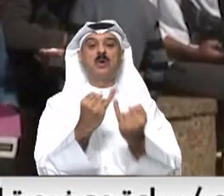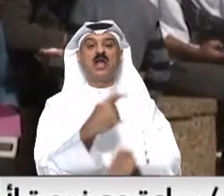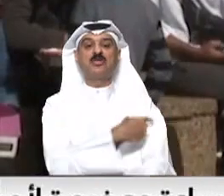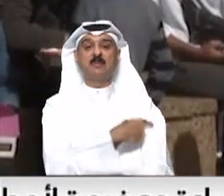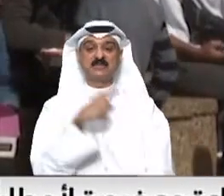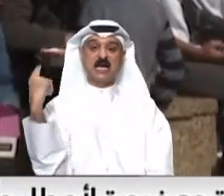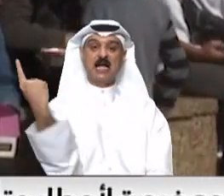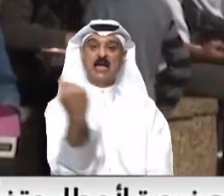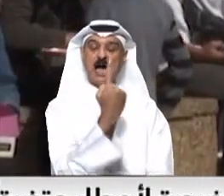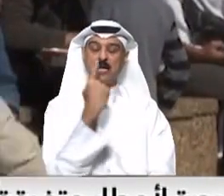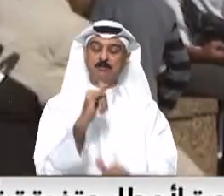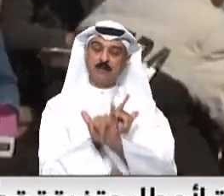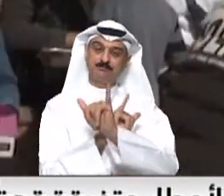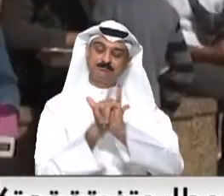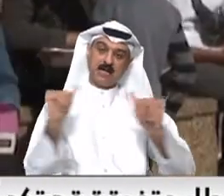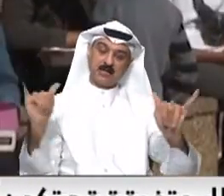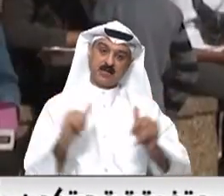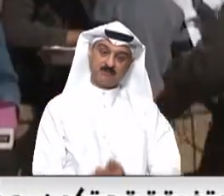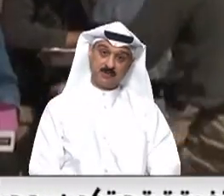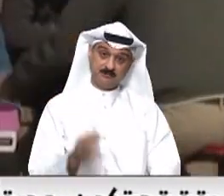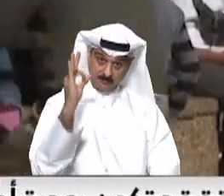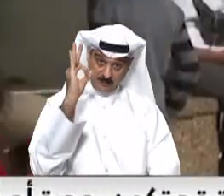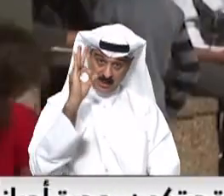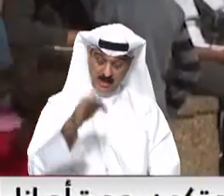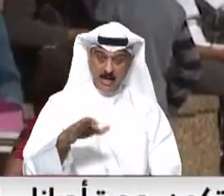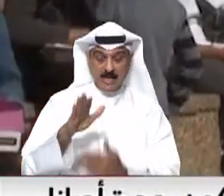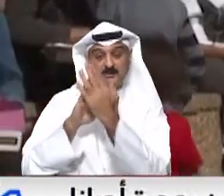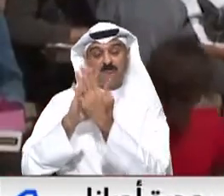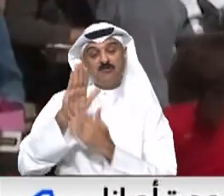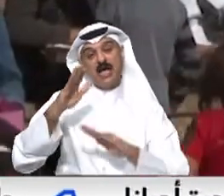إلى حين تقديم تقرير يوضح ما حدث